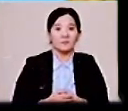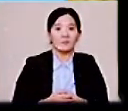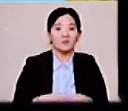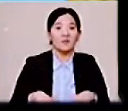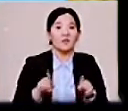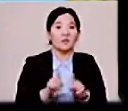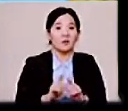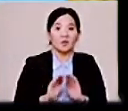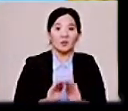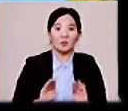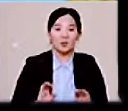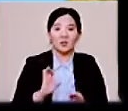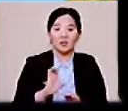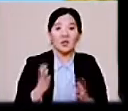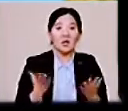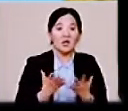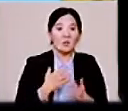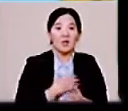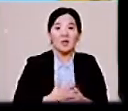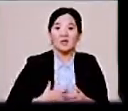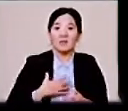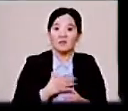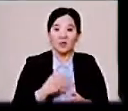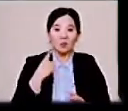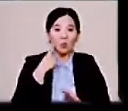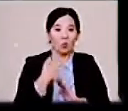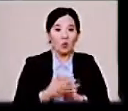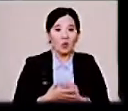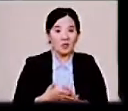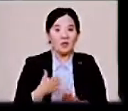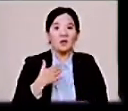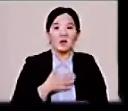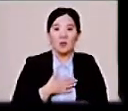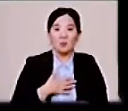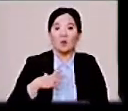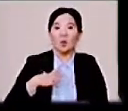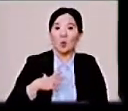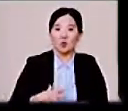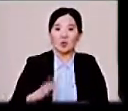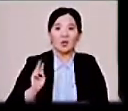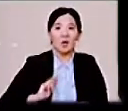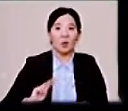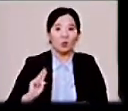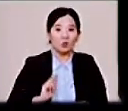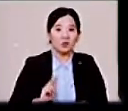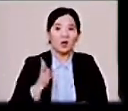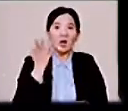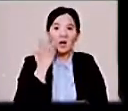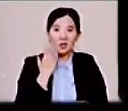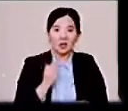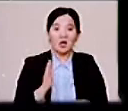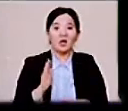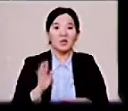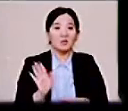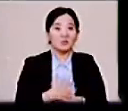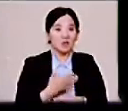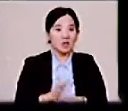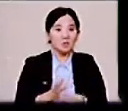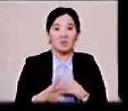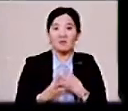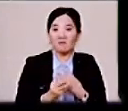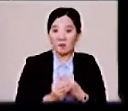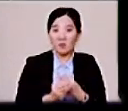Итак, ребят, с какими же основными понятиями нам приходится работать, когда мы разбираем с